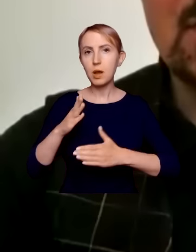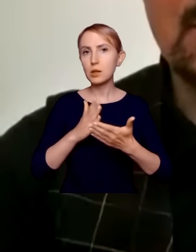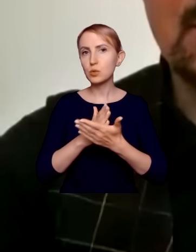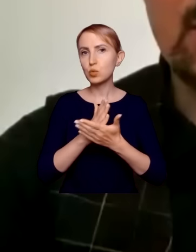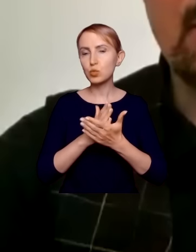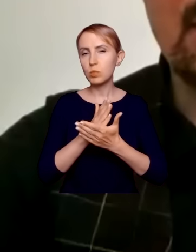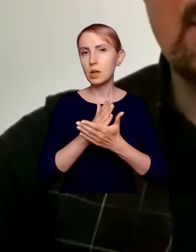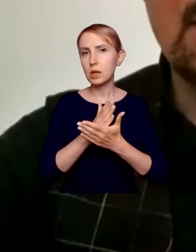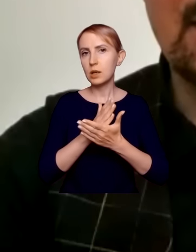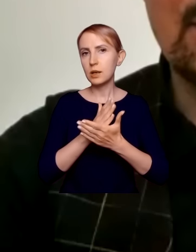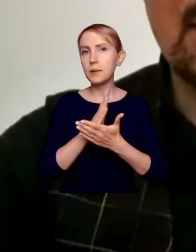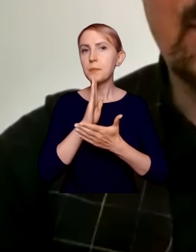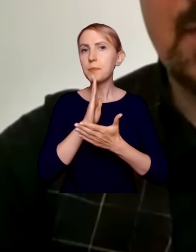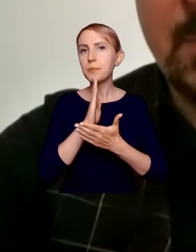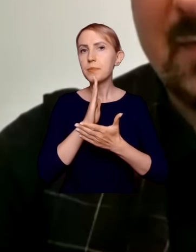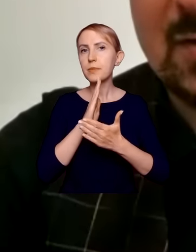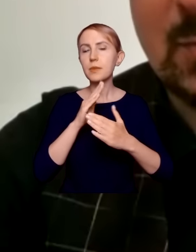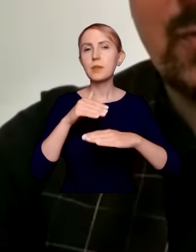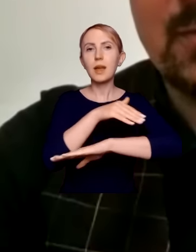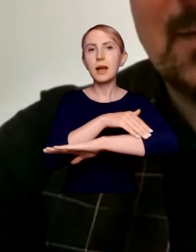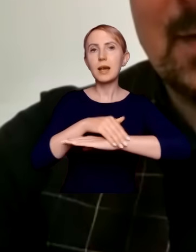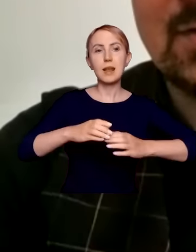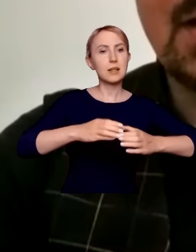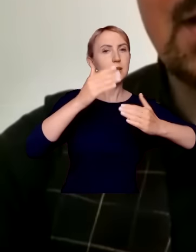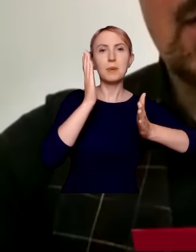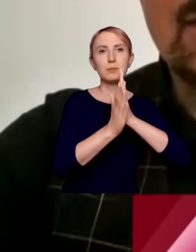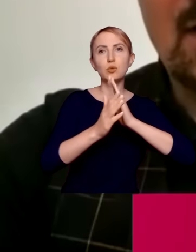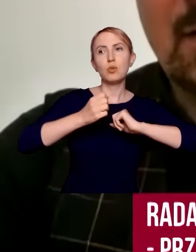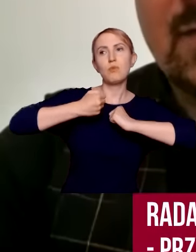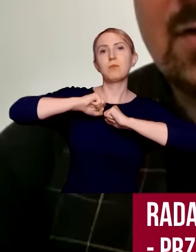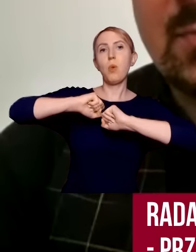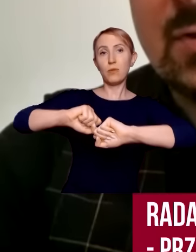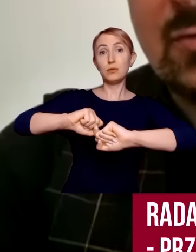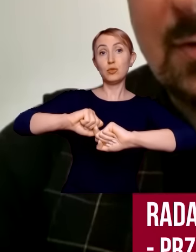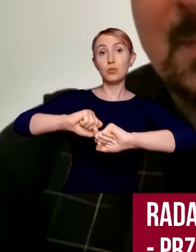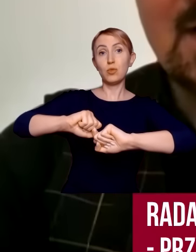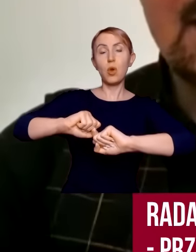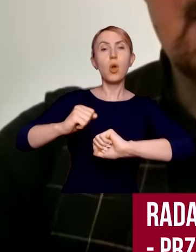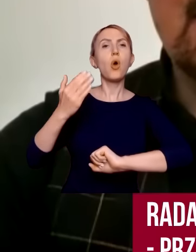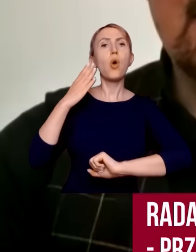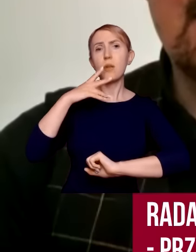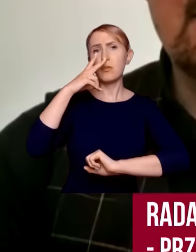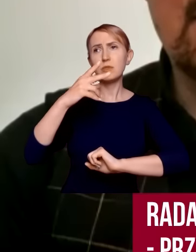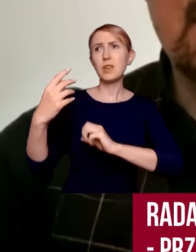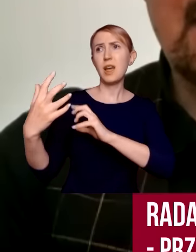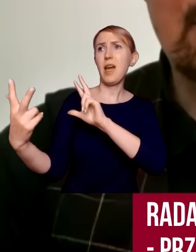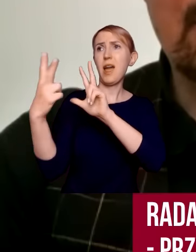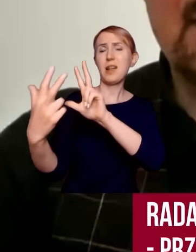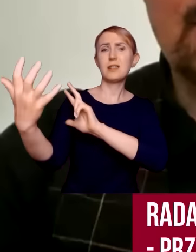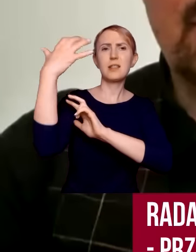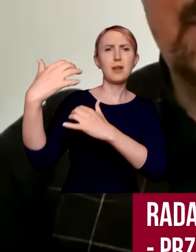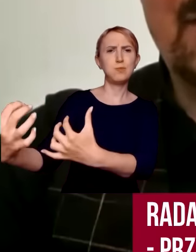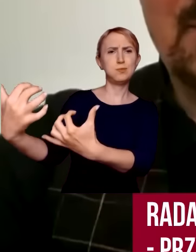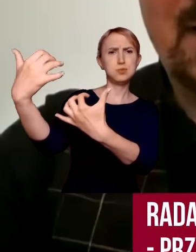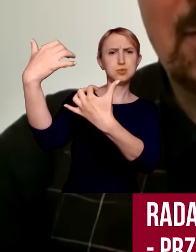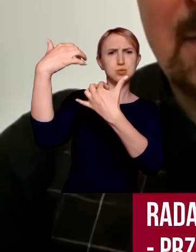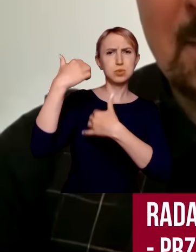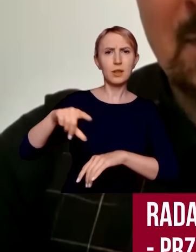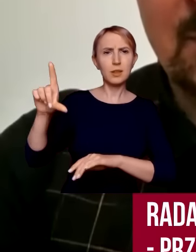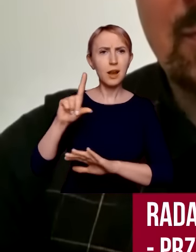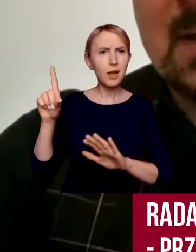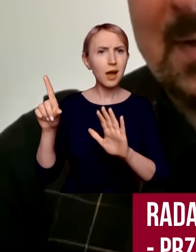to się mówi, czyli bezpośrednio na linii granicznej i powstrzymują tam wręcz, ostatnio widzieliśmy szturm nielegalnych imigrantów, więc byłoby